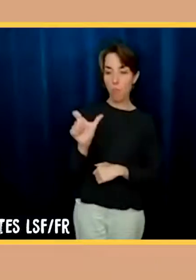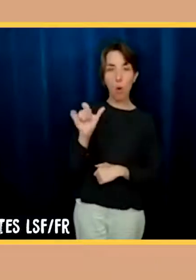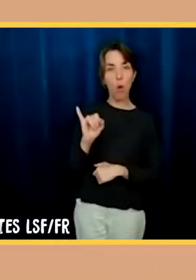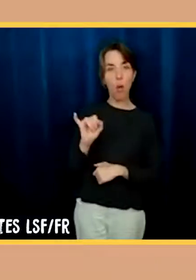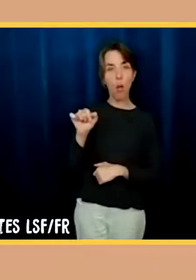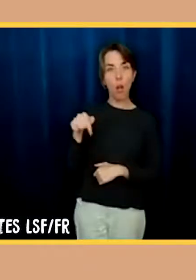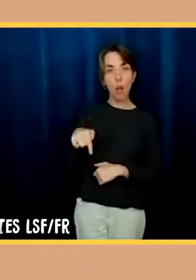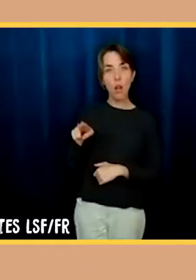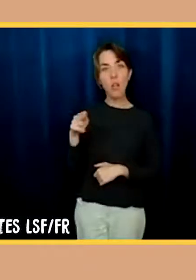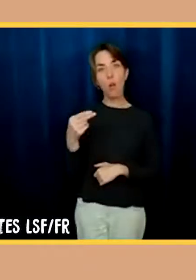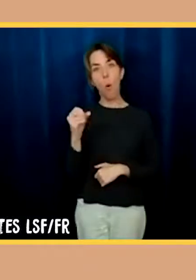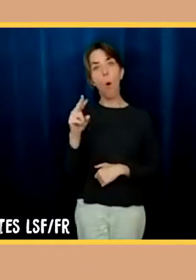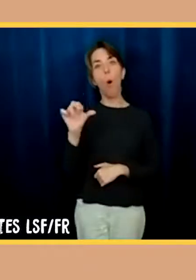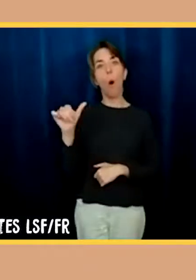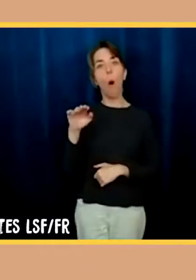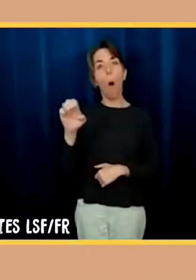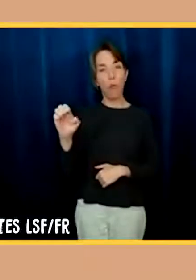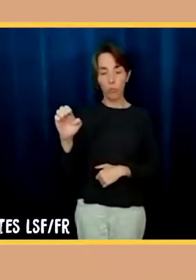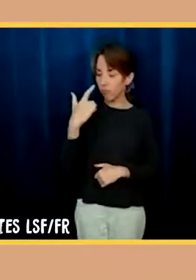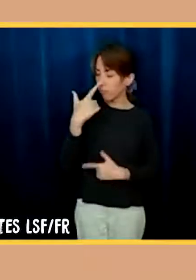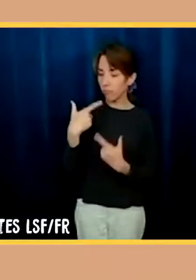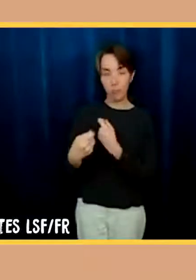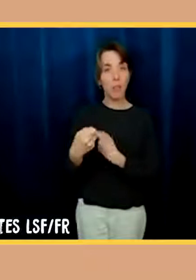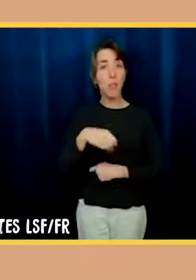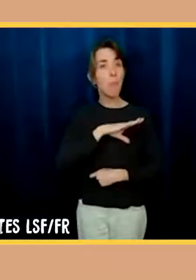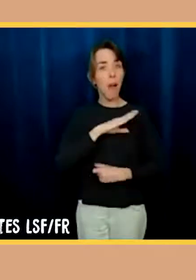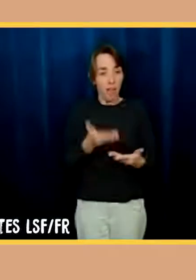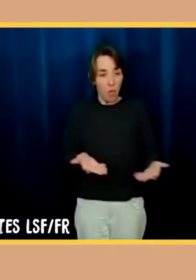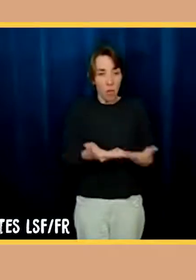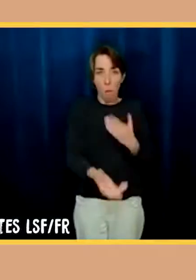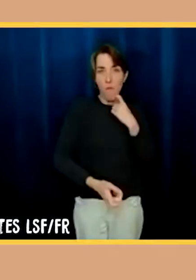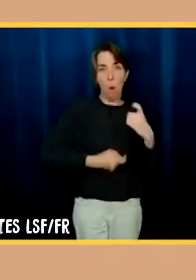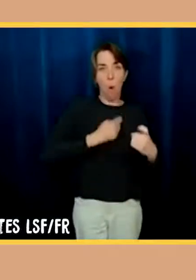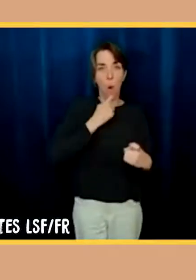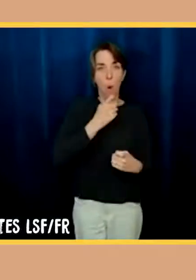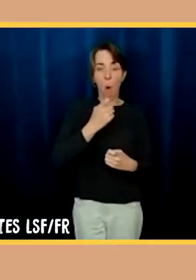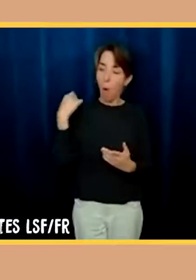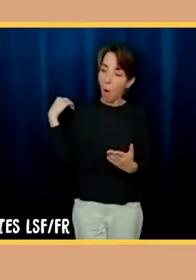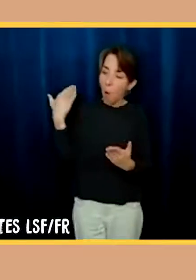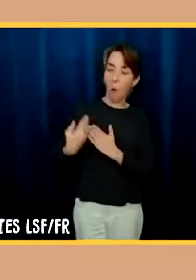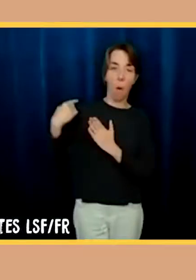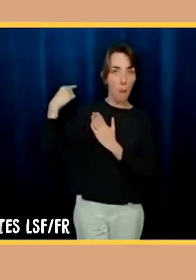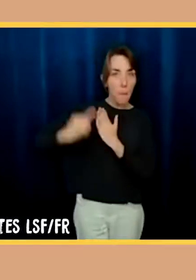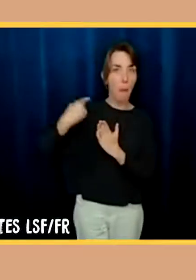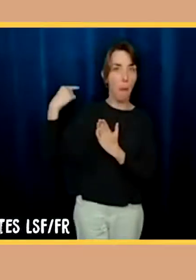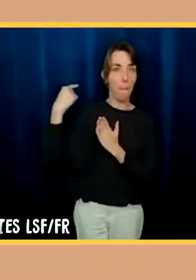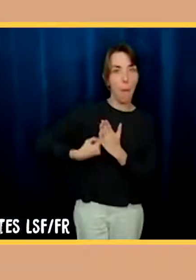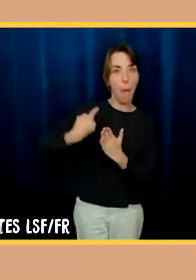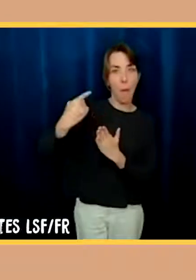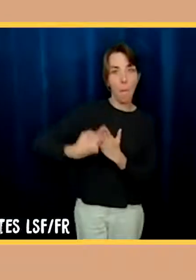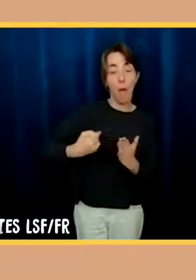avait un blocage. Ce n'est pas de l'ignorance, c'est aussi des violences qui sont répétées de façon malheureusement